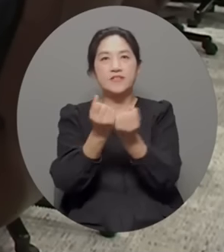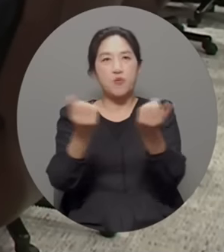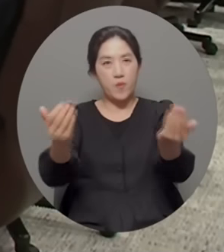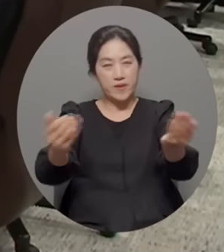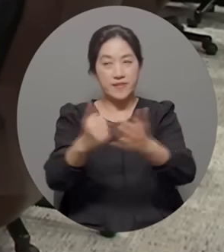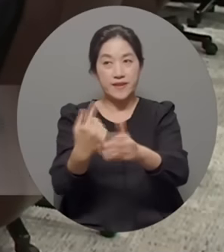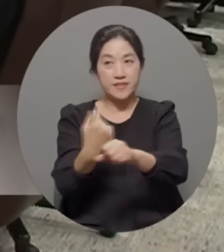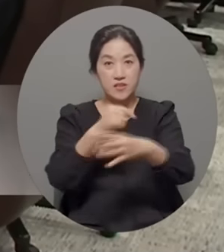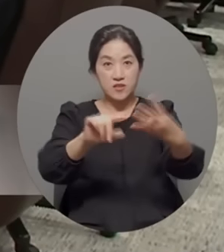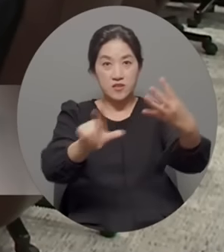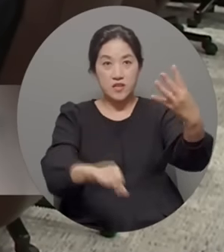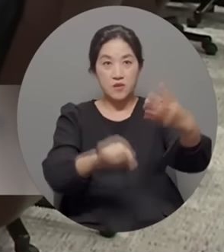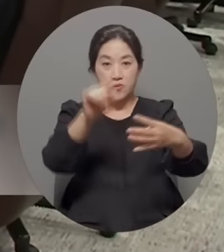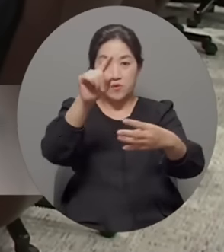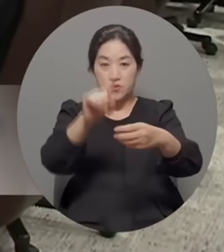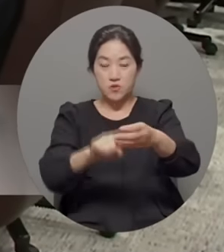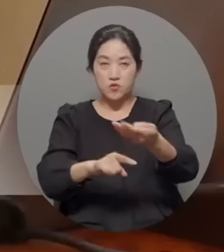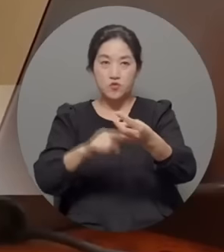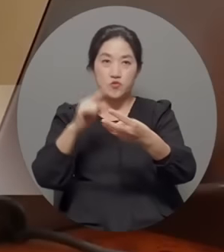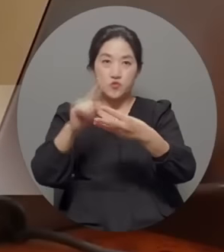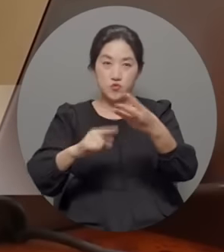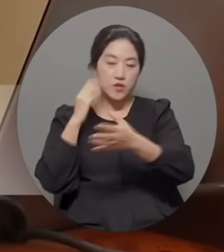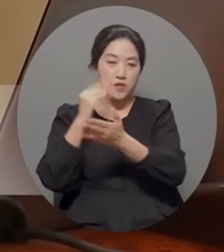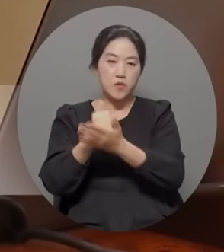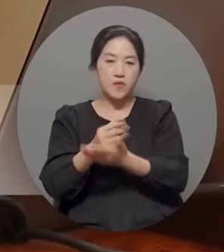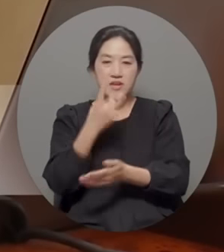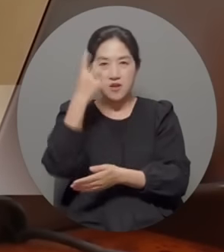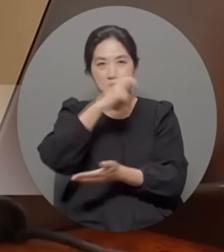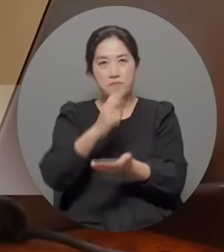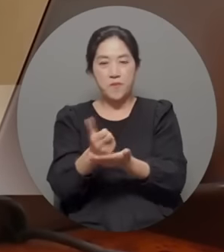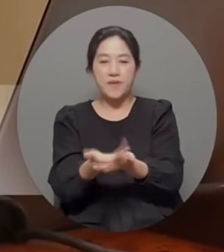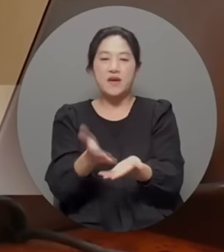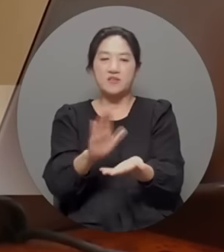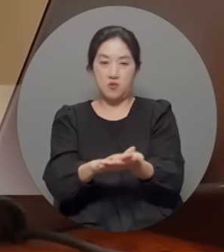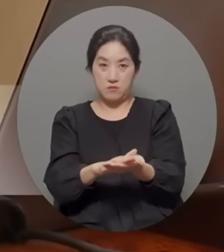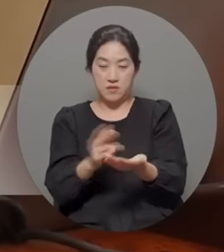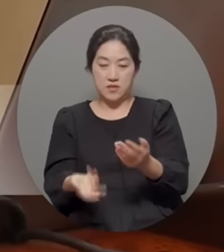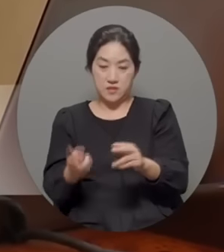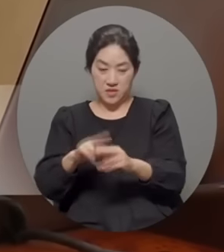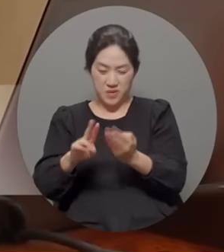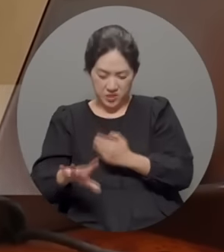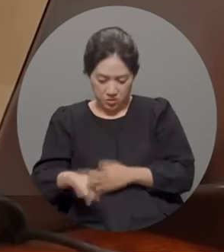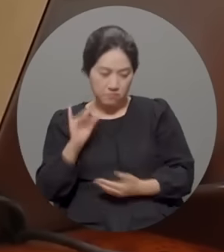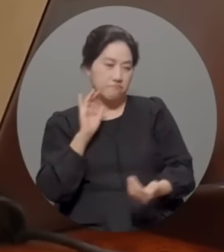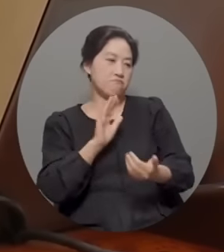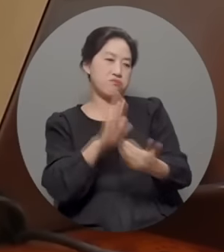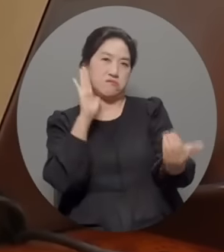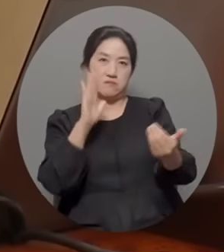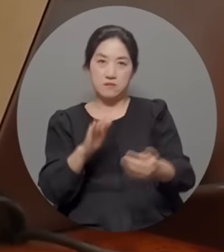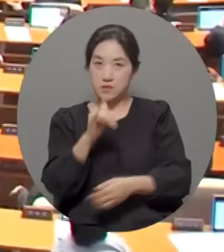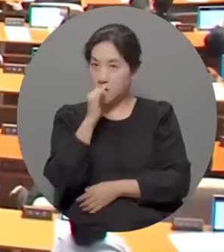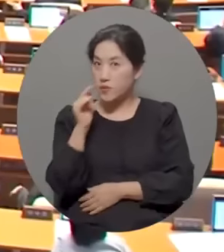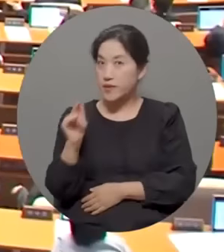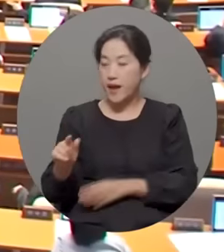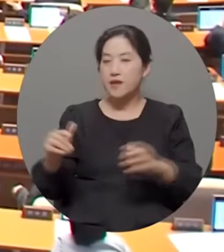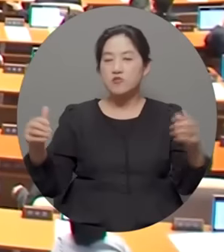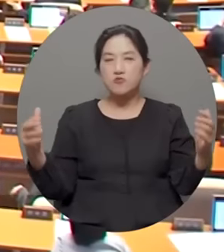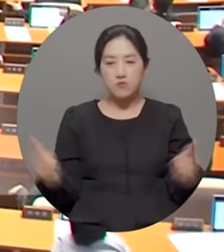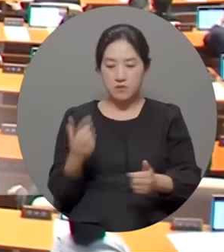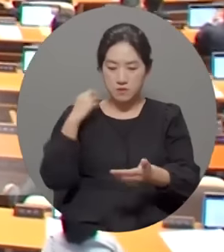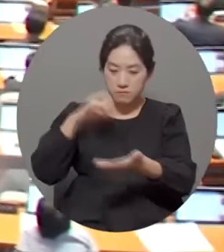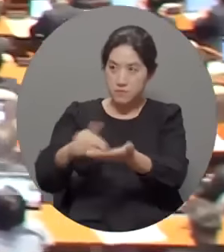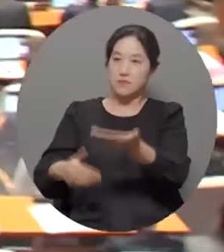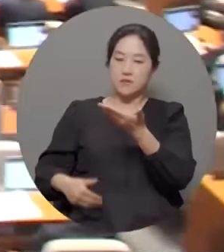작년 4월 윤석열 대통령은 양곡관리법 개정안에 대해 취임 이후 첫 거부권을 행사했습니다. 국회는 되돌아온